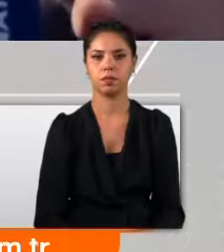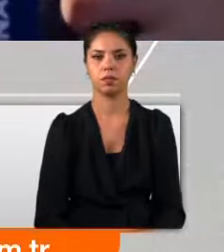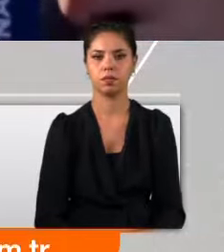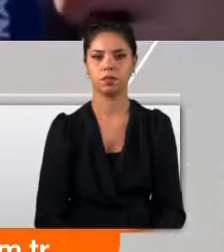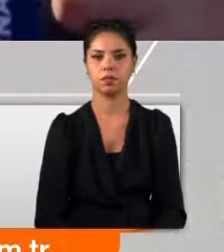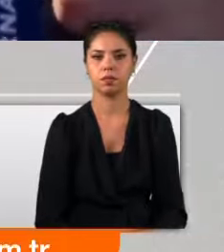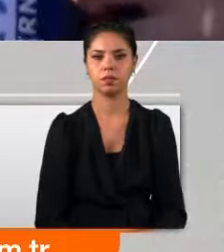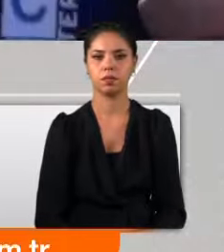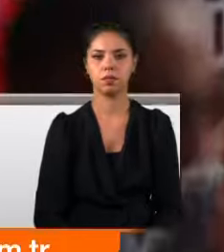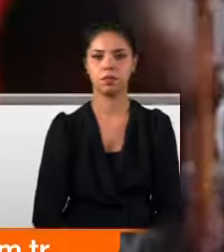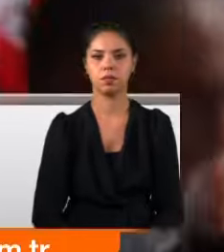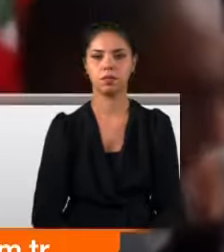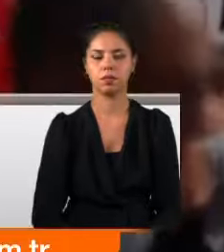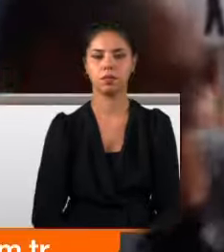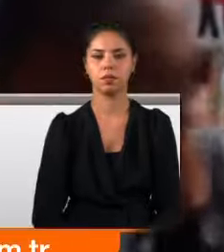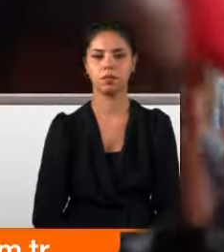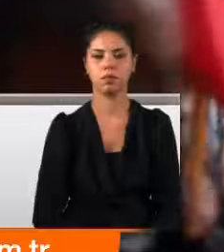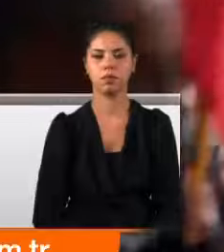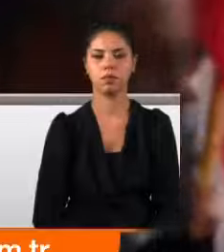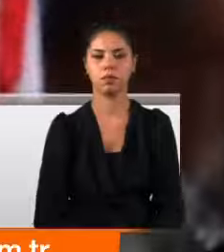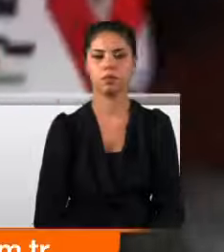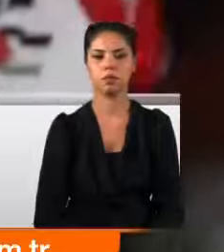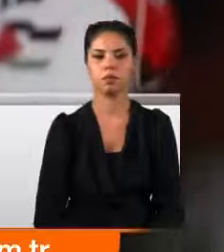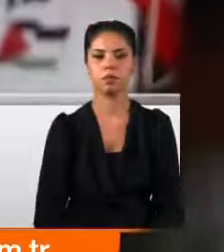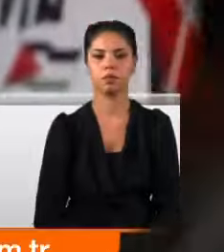destek sunuyoruz diyorlar.